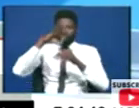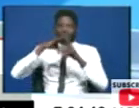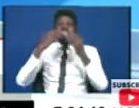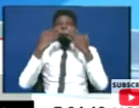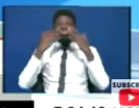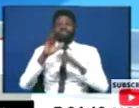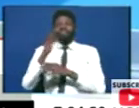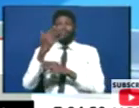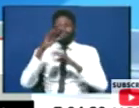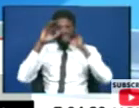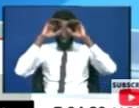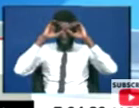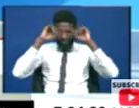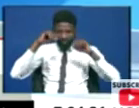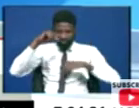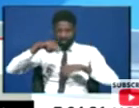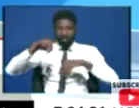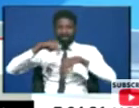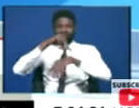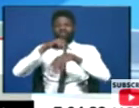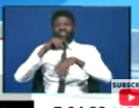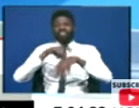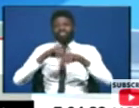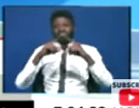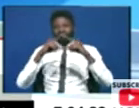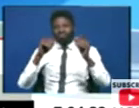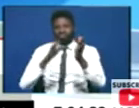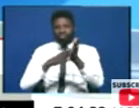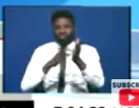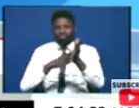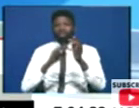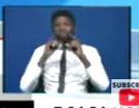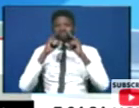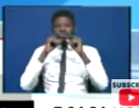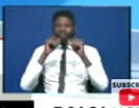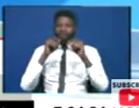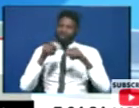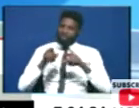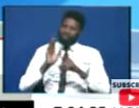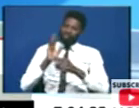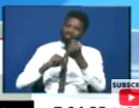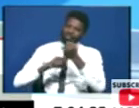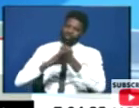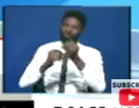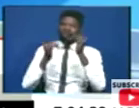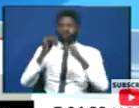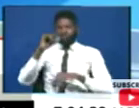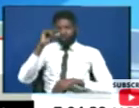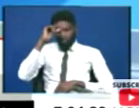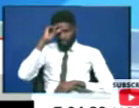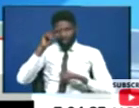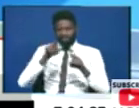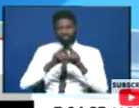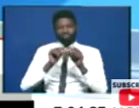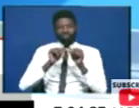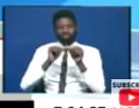hili. Katika jumbe zao za pongezi, viongozi hao walisema wataunga mkono serikali mpya na kwamba wataendelea kuimarisha